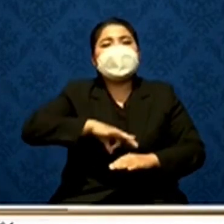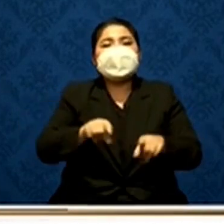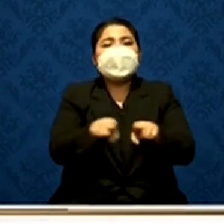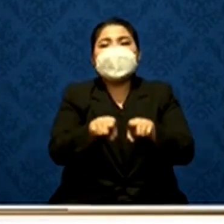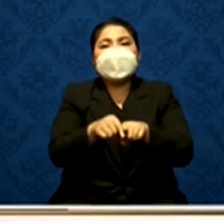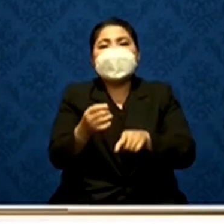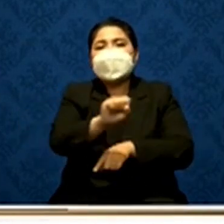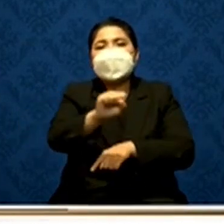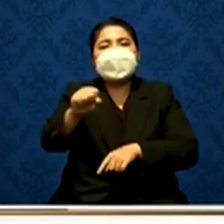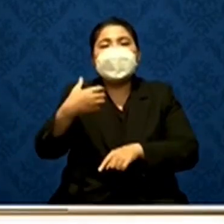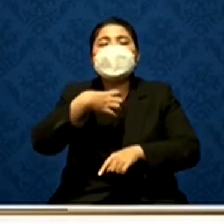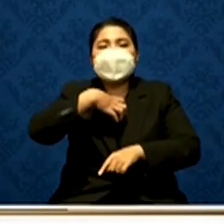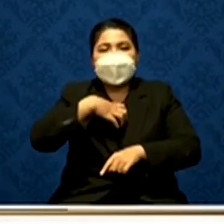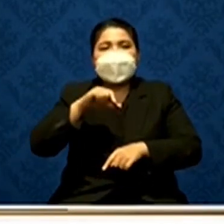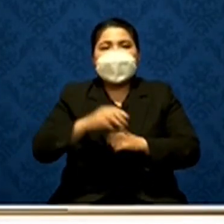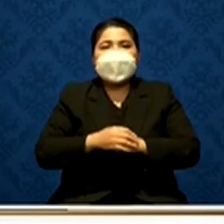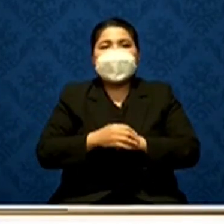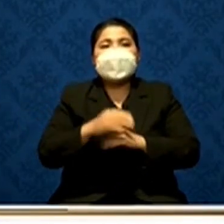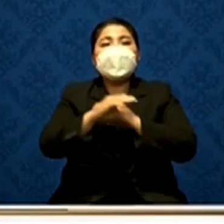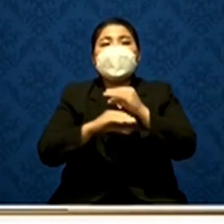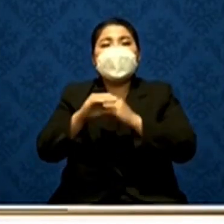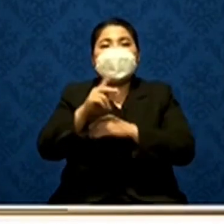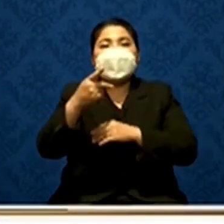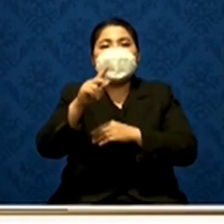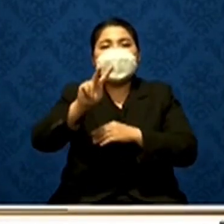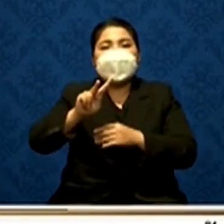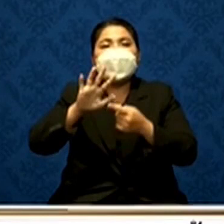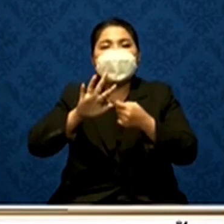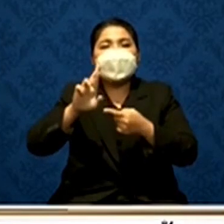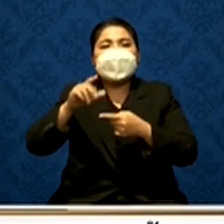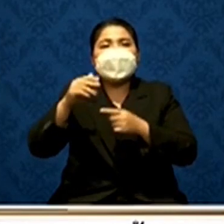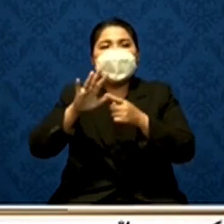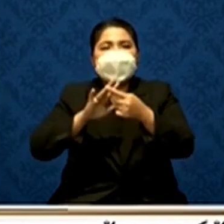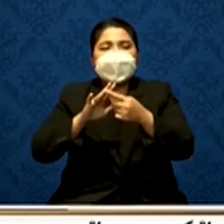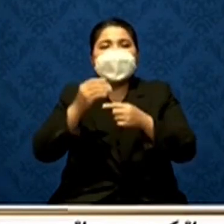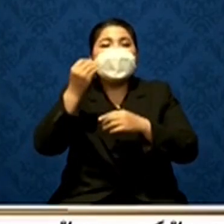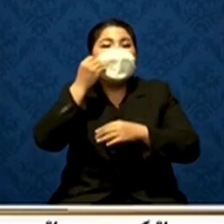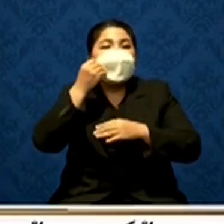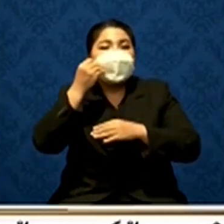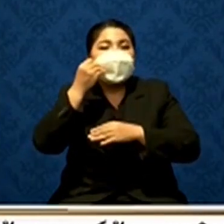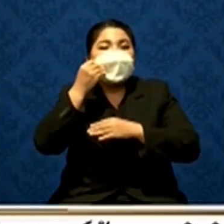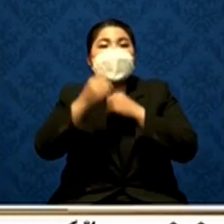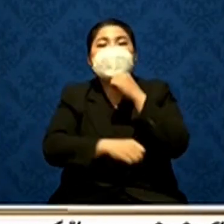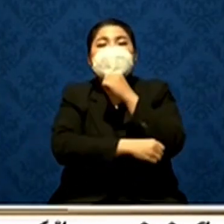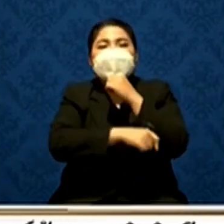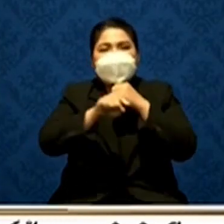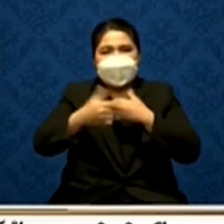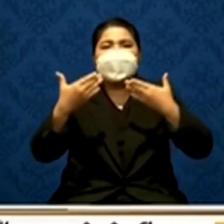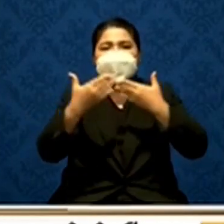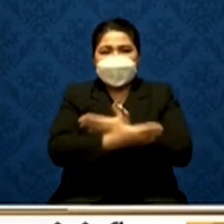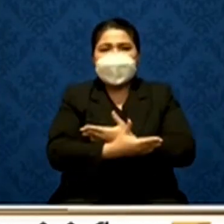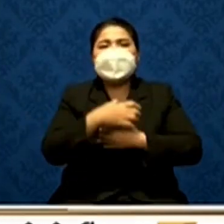าอยากให้การงแงชาตินั้นน้มีการเปลนแลงแน่นอนครัผมสนัสนุน สิงททานจะยื่น